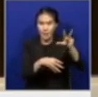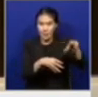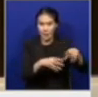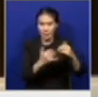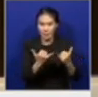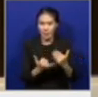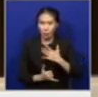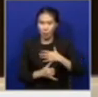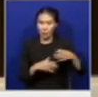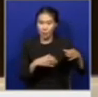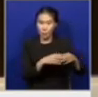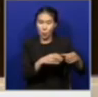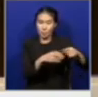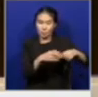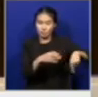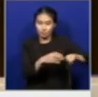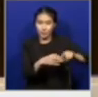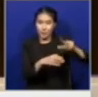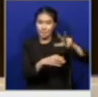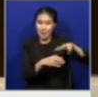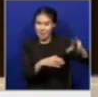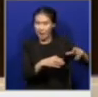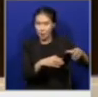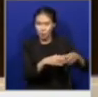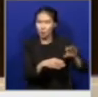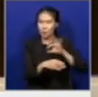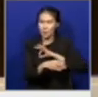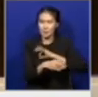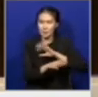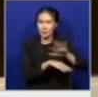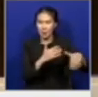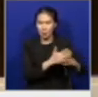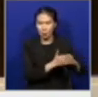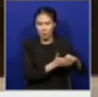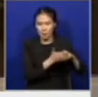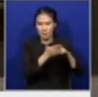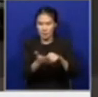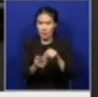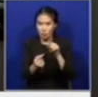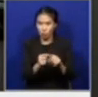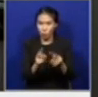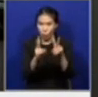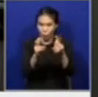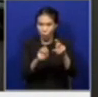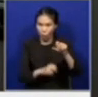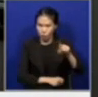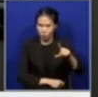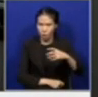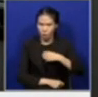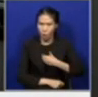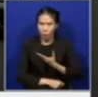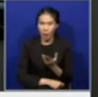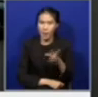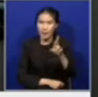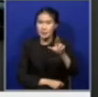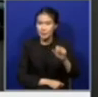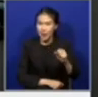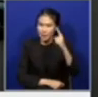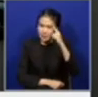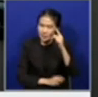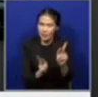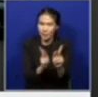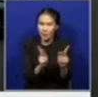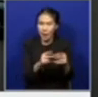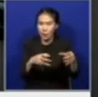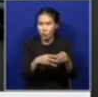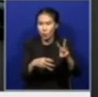ท่านประธานที่เคารพดิฉันจิราพรสินธุไพรสมาชิกสภาผู้แทนราษฎรจังหวัด101เขต5พรรคเพื่อไท